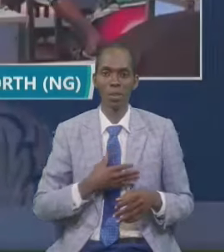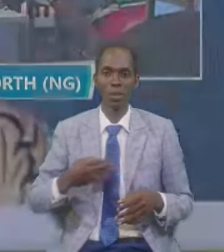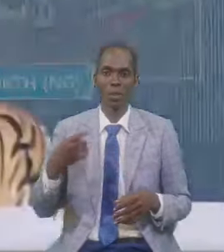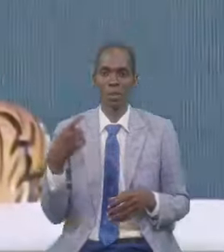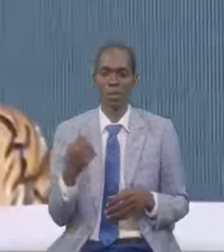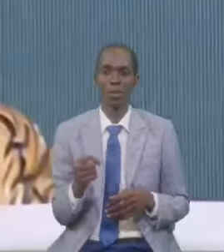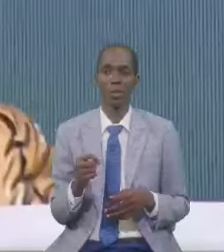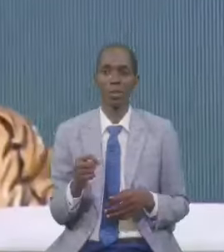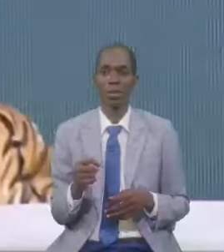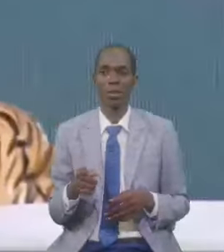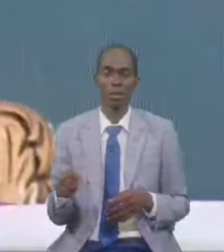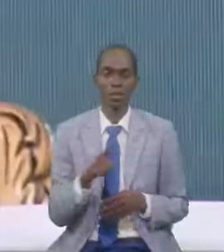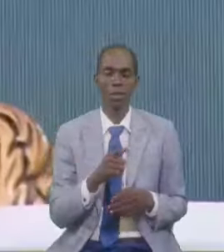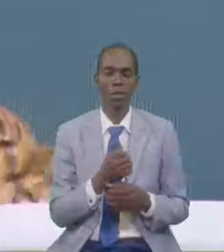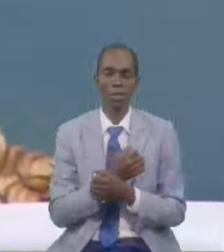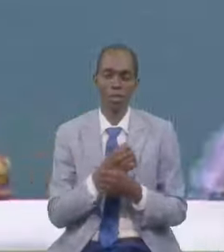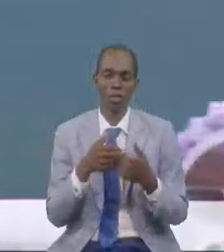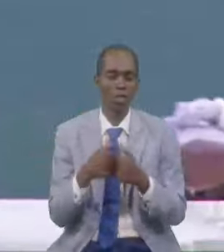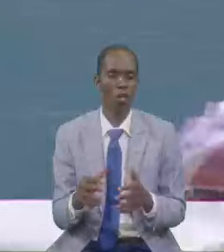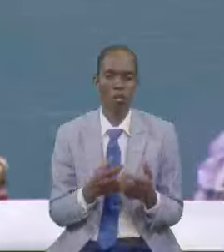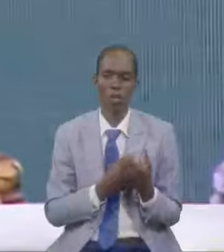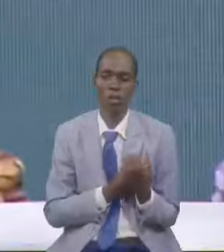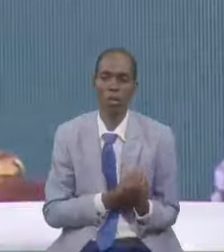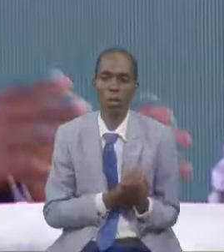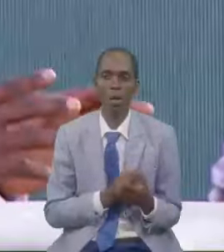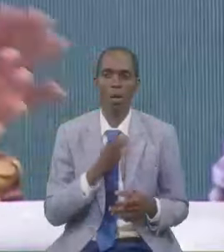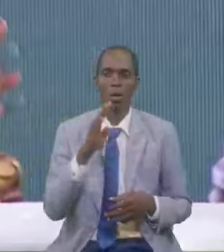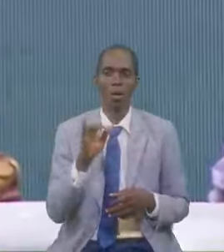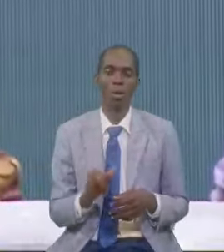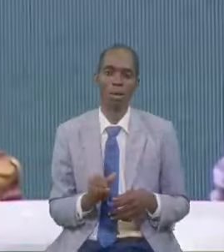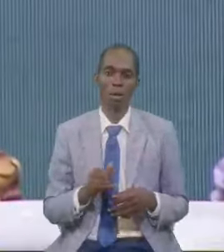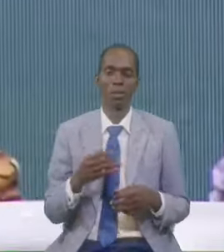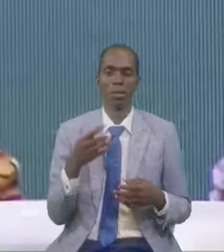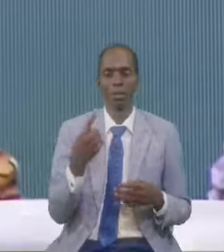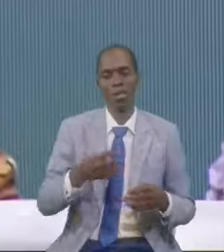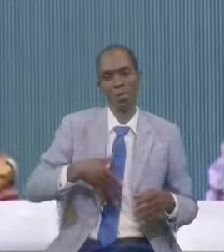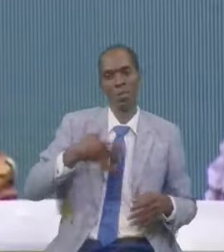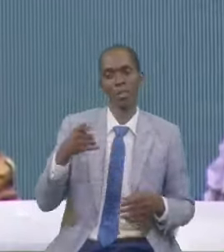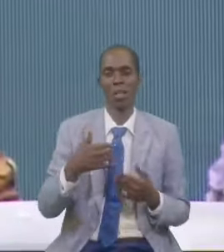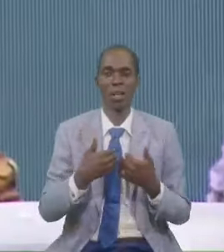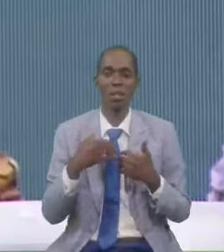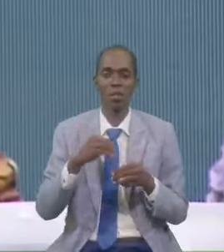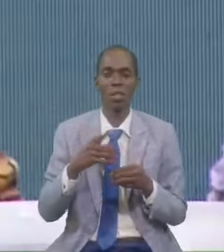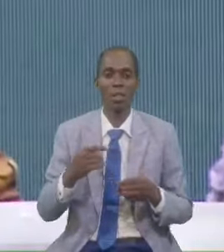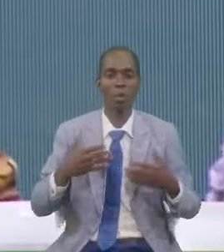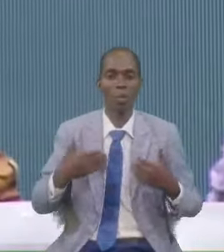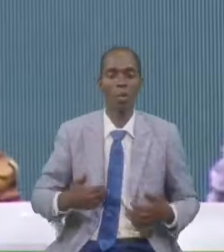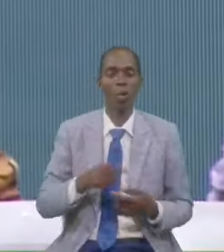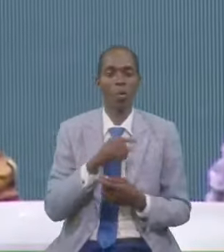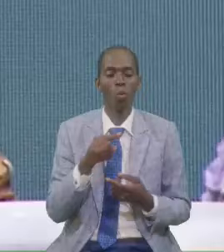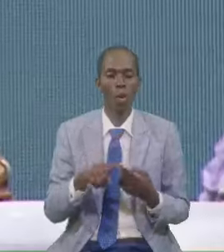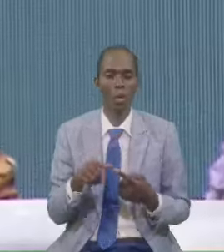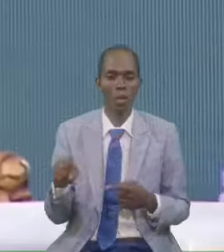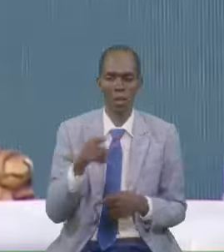lost courage. ధైర్యాన్ని కోల్పోయారు. By the feeling they had in their body when they saw that giant. ఆ యొక్క యోధుని చూచిన